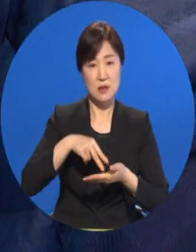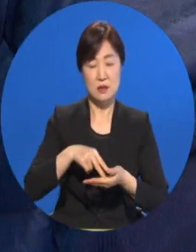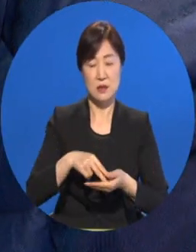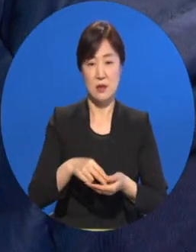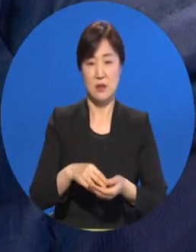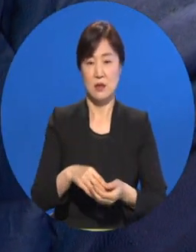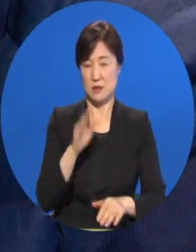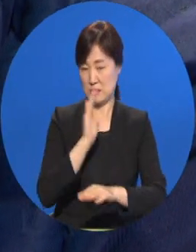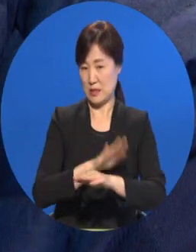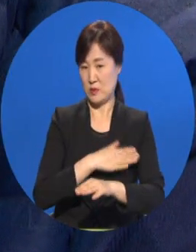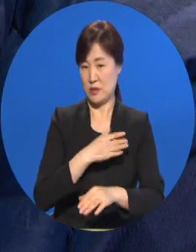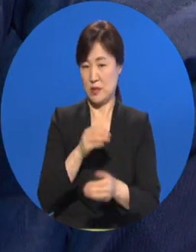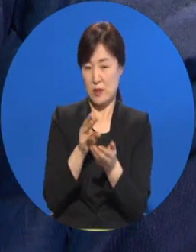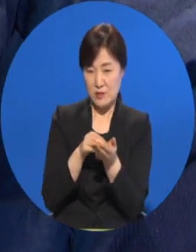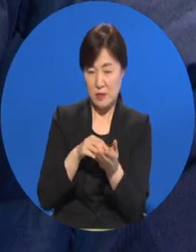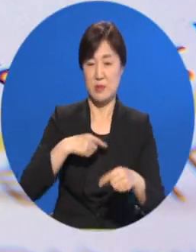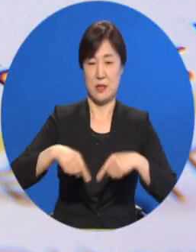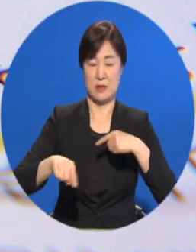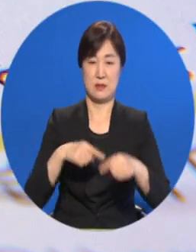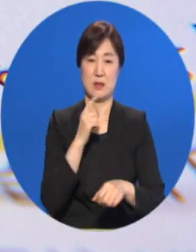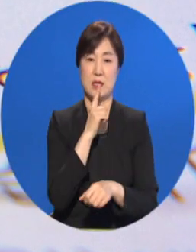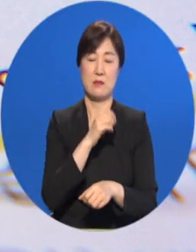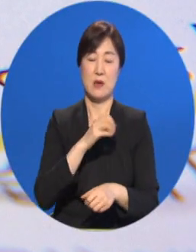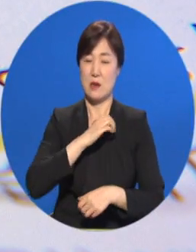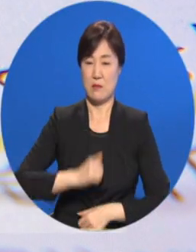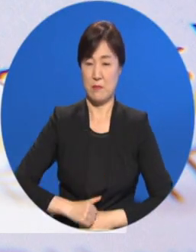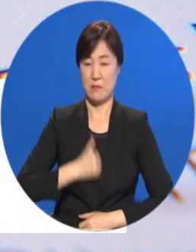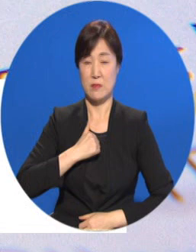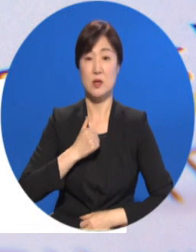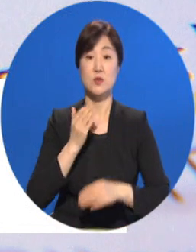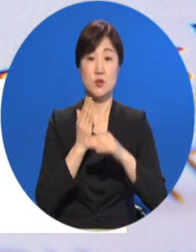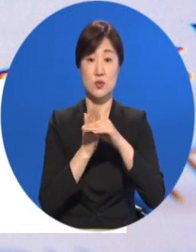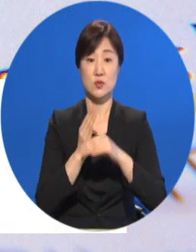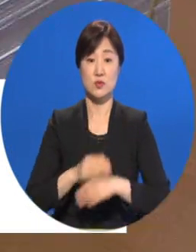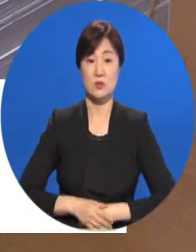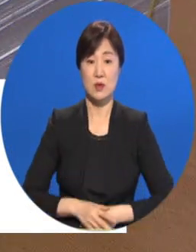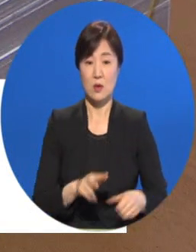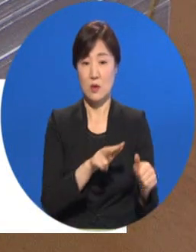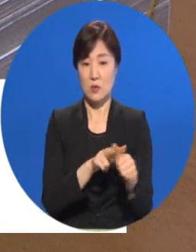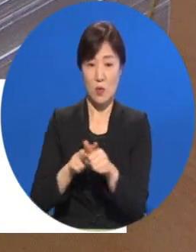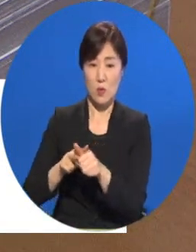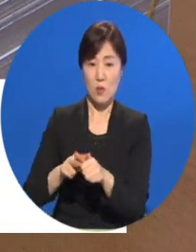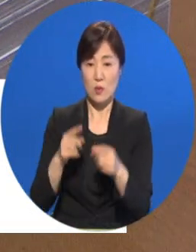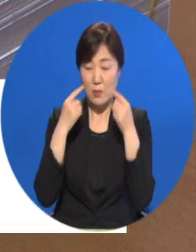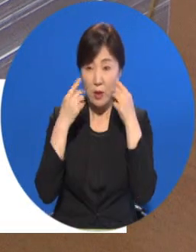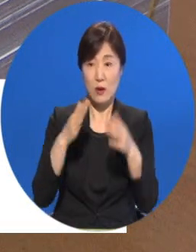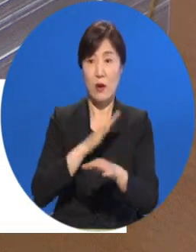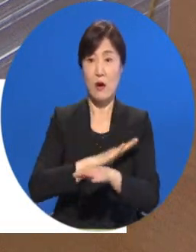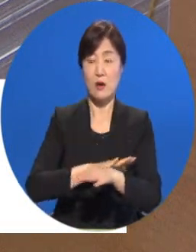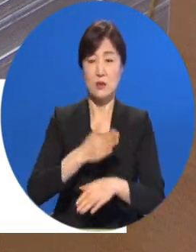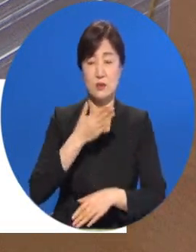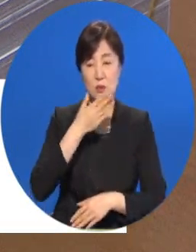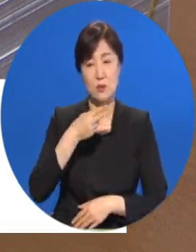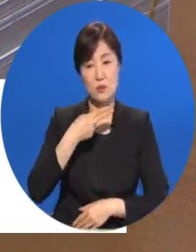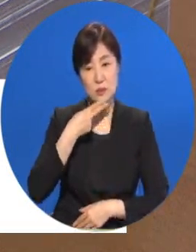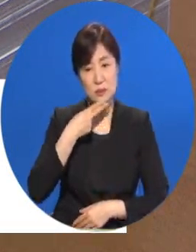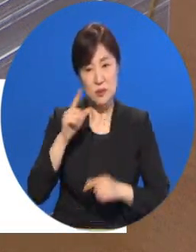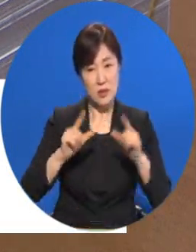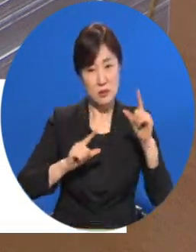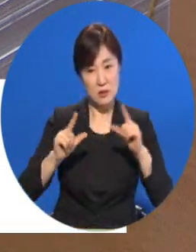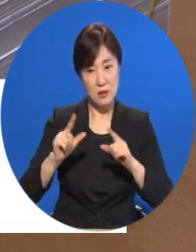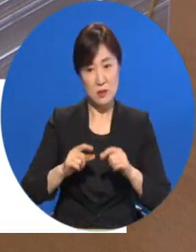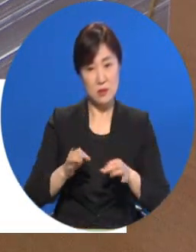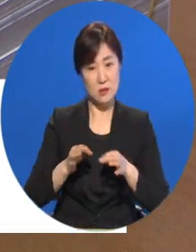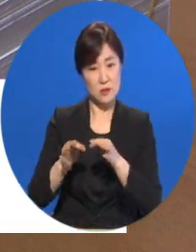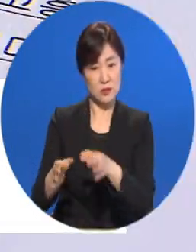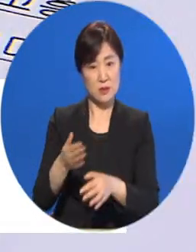행정 아니냐며 분통을 터뜨립니다. 정보 같은 것도 정확히 알 수 없는 상황에서 주민들이 어떻게 투자하고 저도 마찬가지로 어떻게 그런